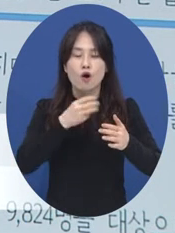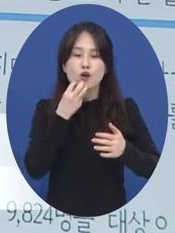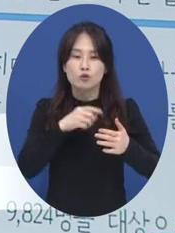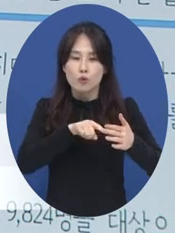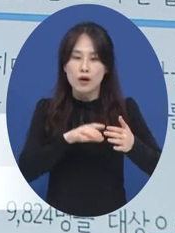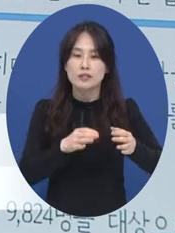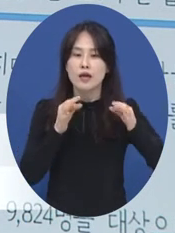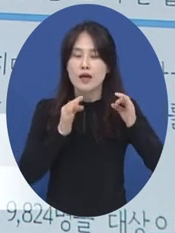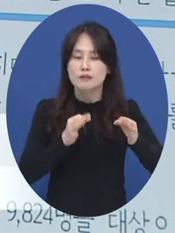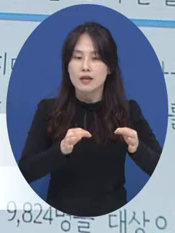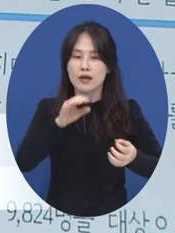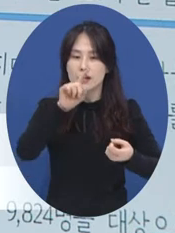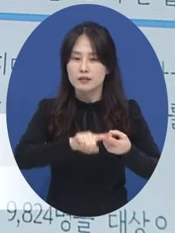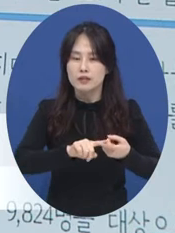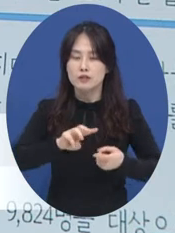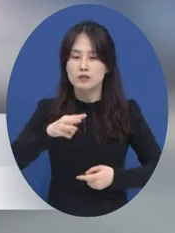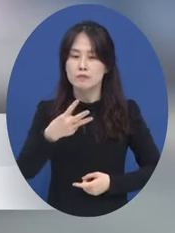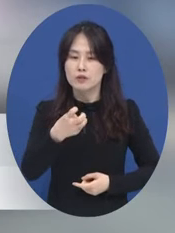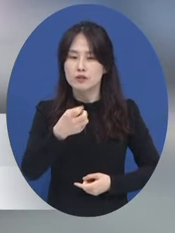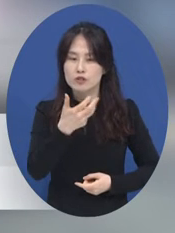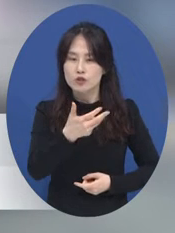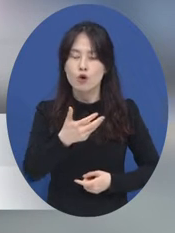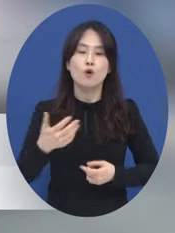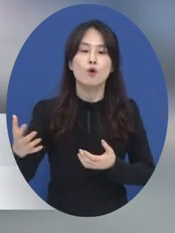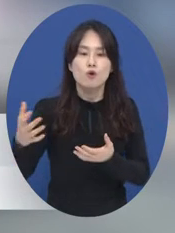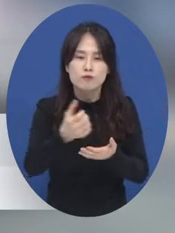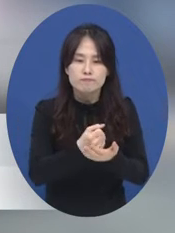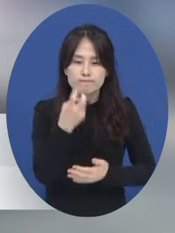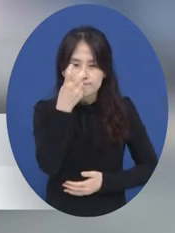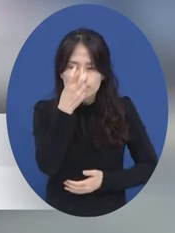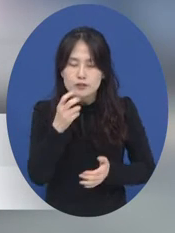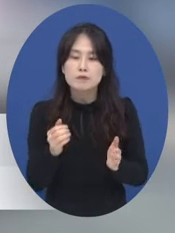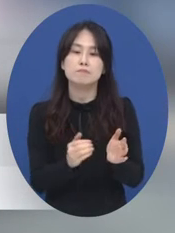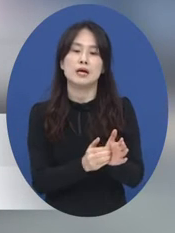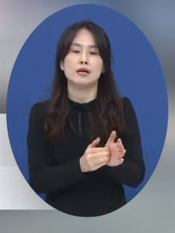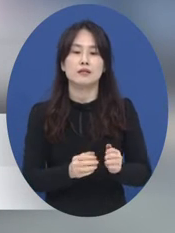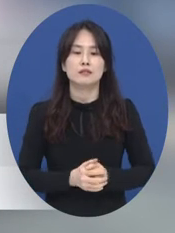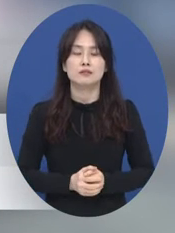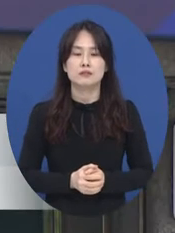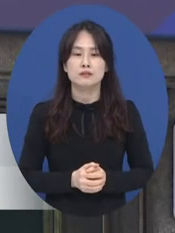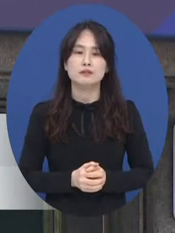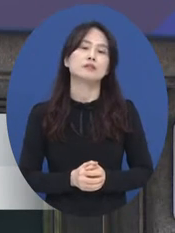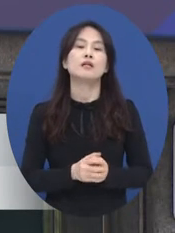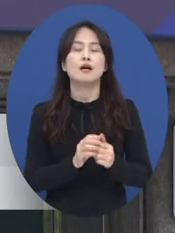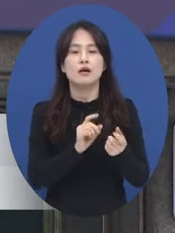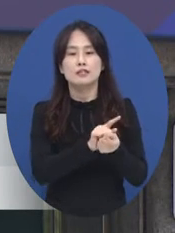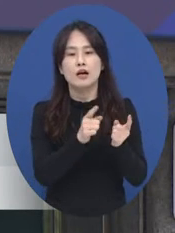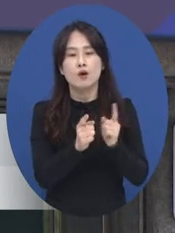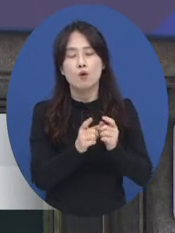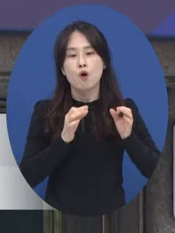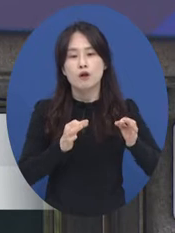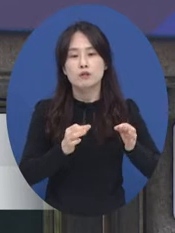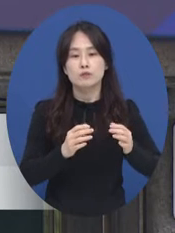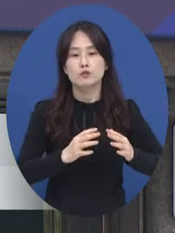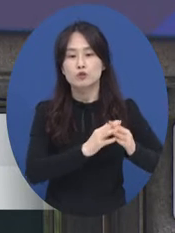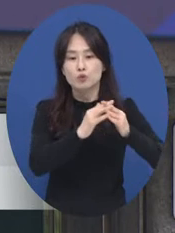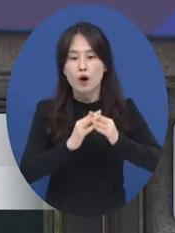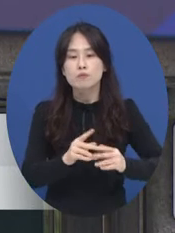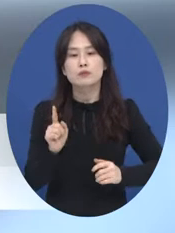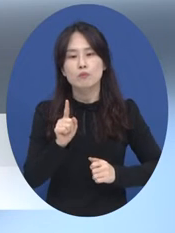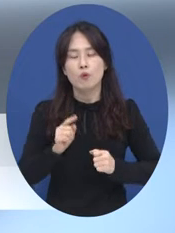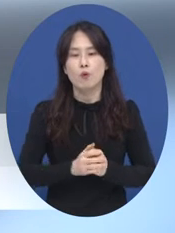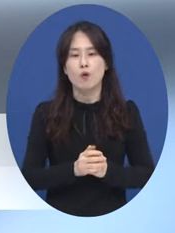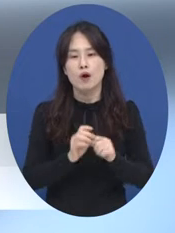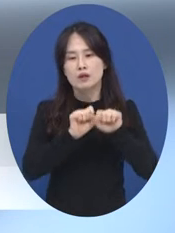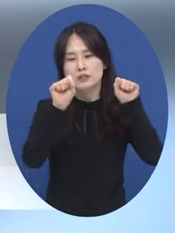300 88 곳에 대한 전수 조사를 벌였습니다 상호금융 조합은 지방세 전산 프로그램 과 같은